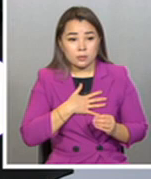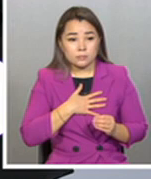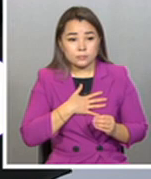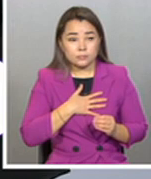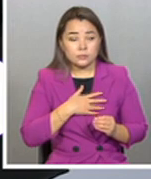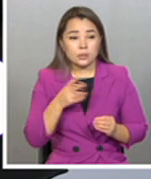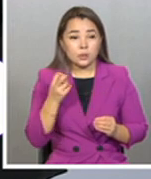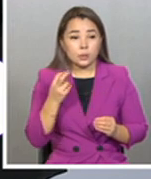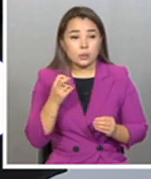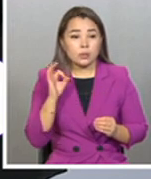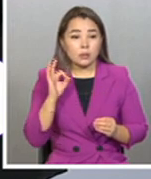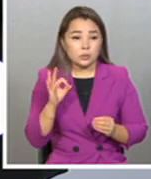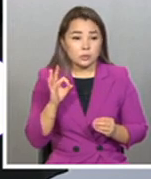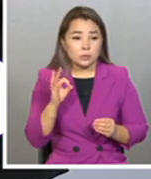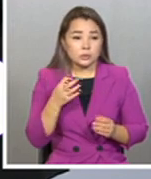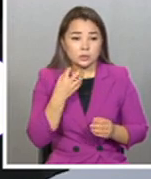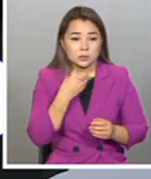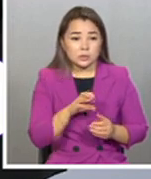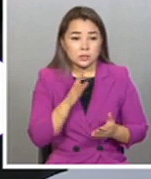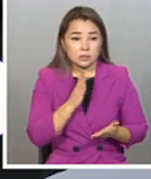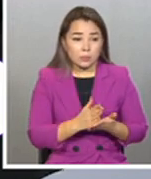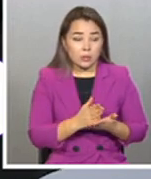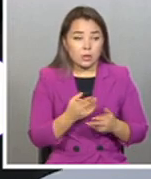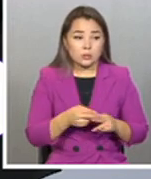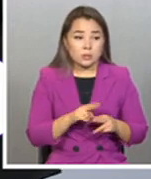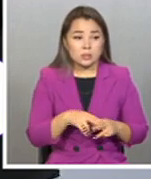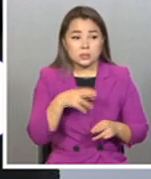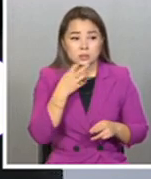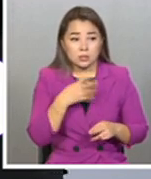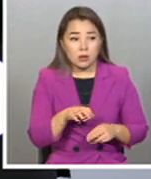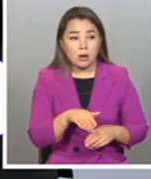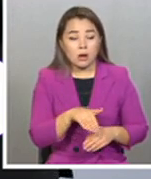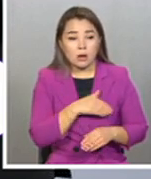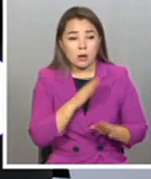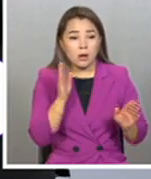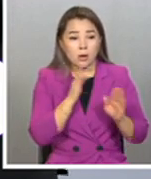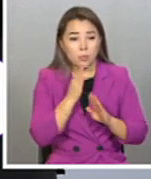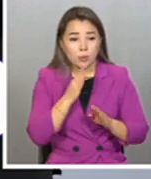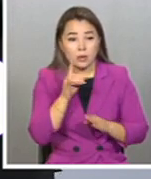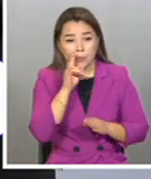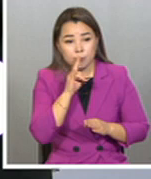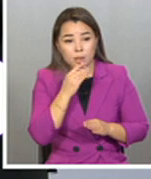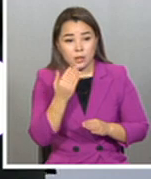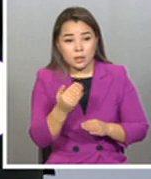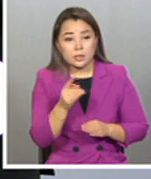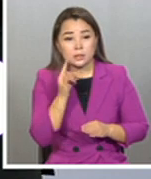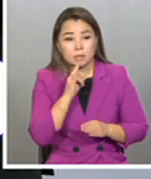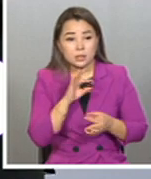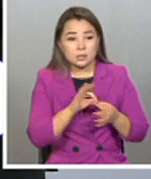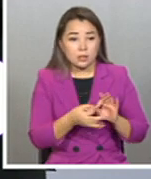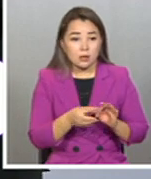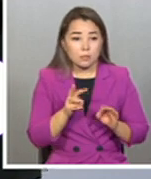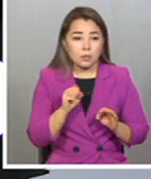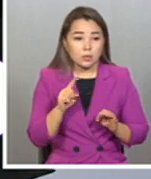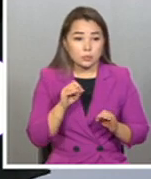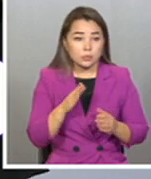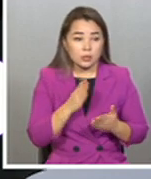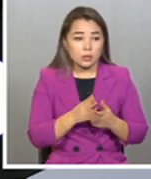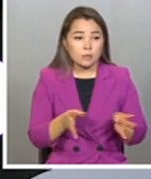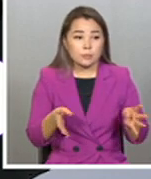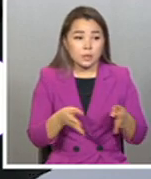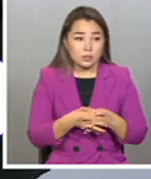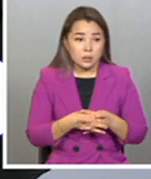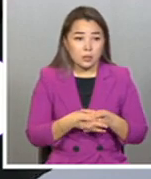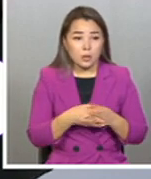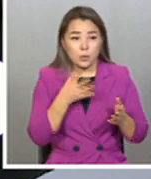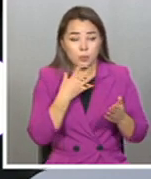200 градусқа дейін қызады. Бұл қызған ауаға бізде жанармай, яғни керосин немесе мазут бүркеледі де, соның нәтижесінде